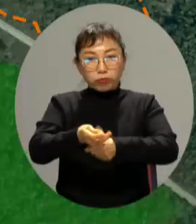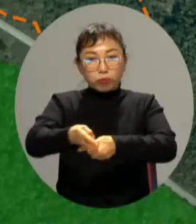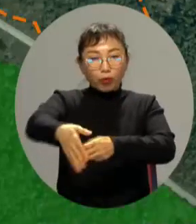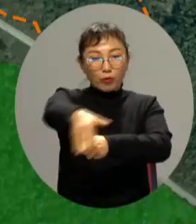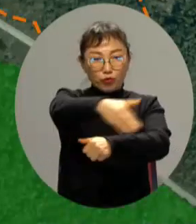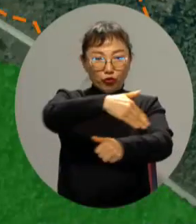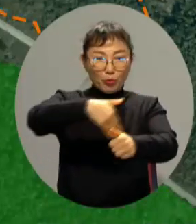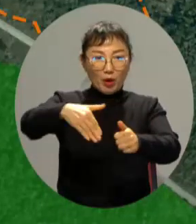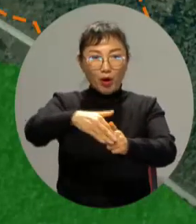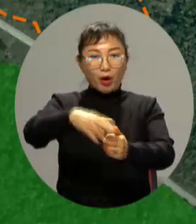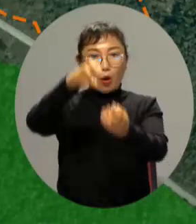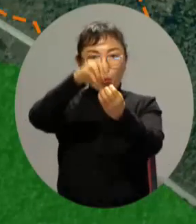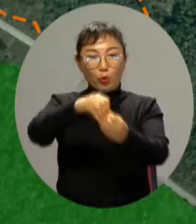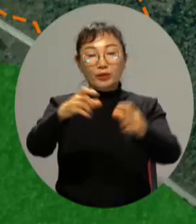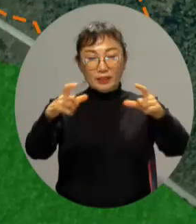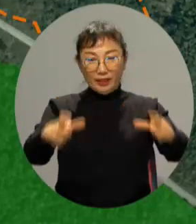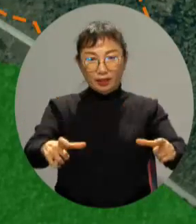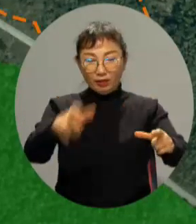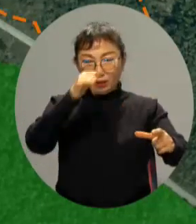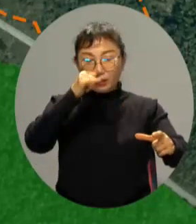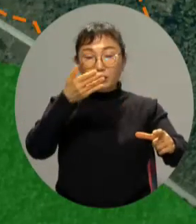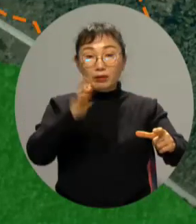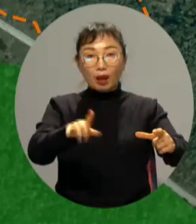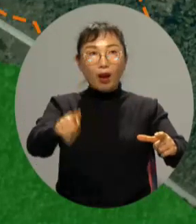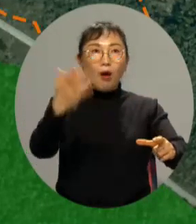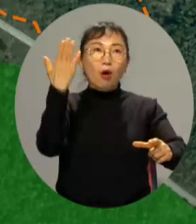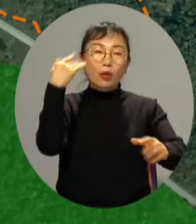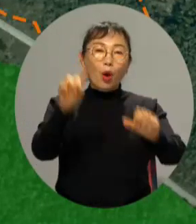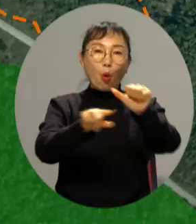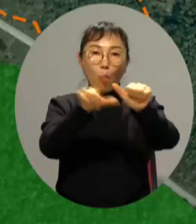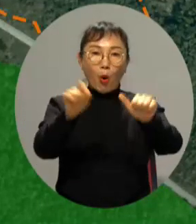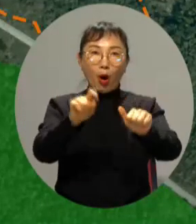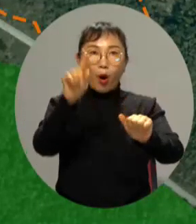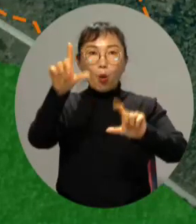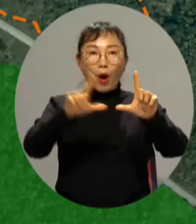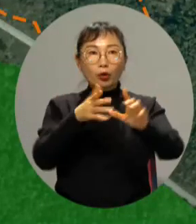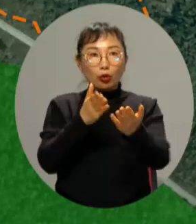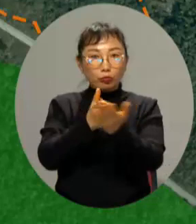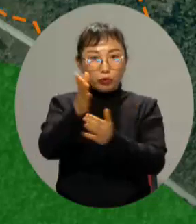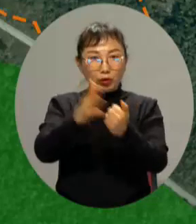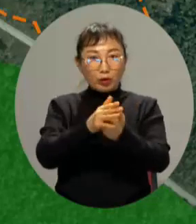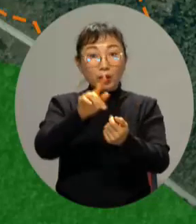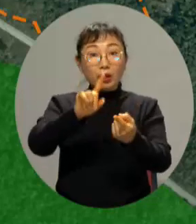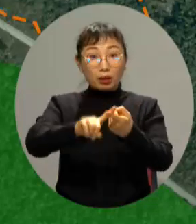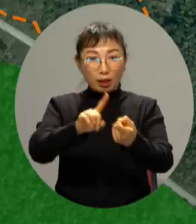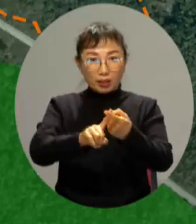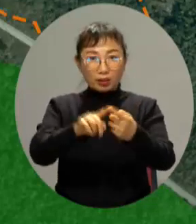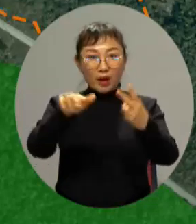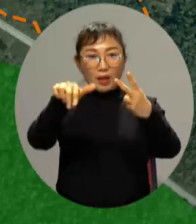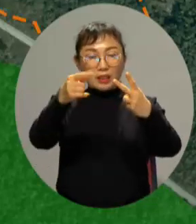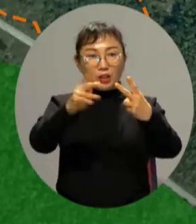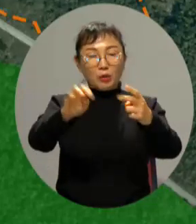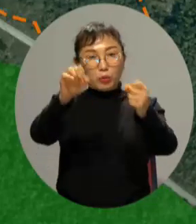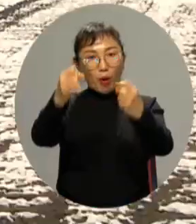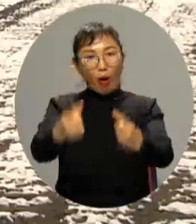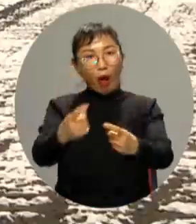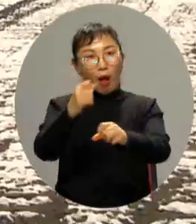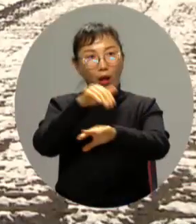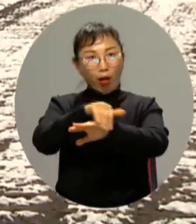있던 상황. 그런데 지난해 5월 어찌된 일인지 환경부는 생태자연도 등급을 2등급으로 하향